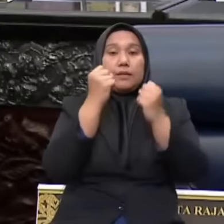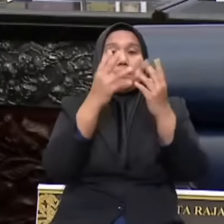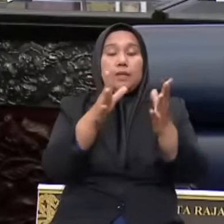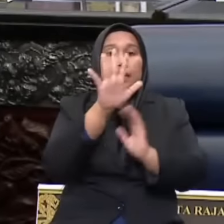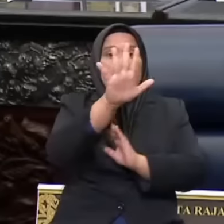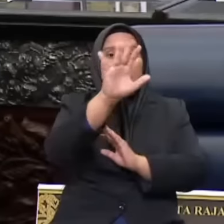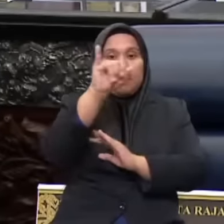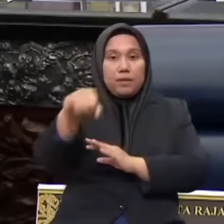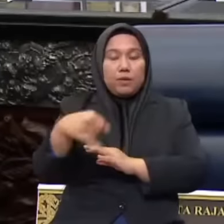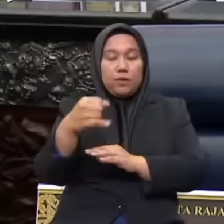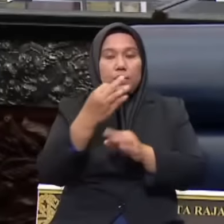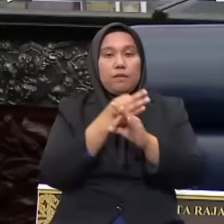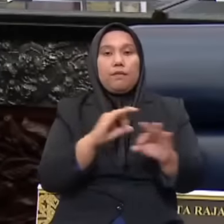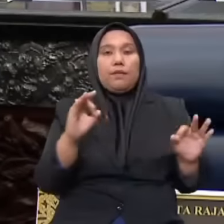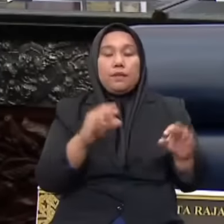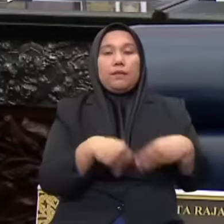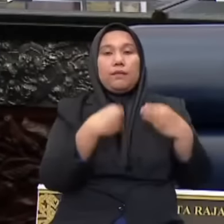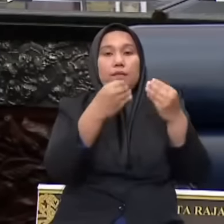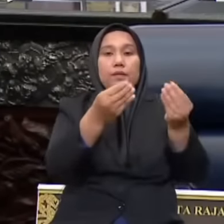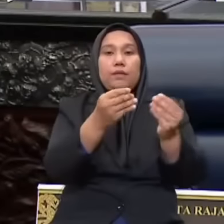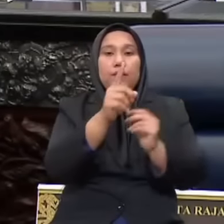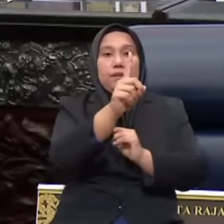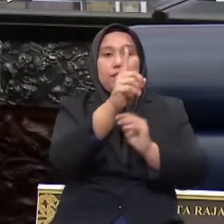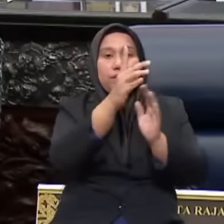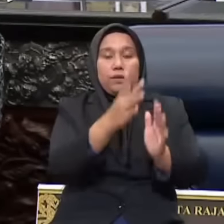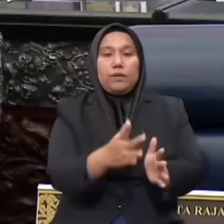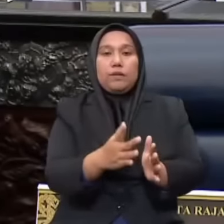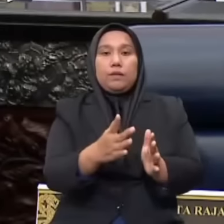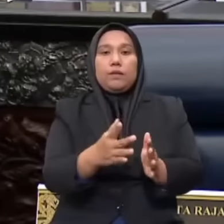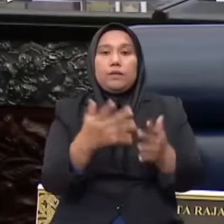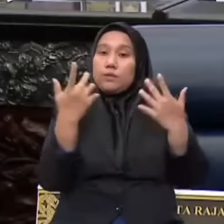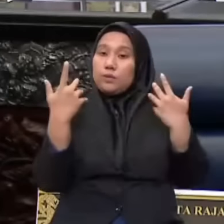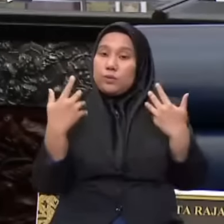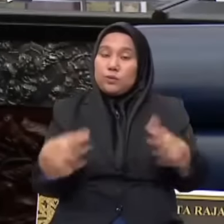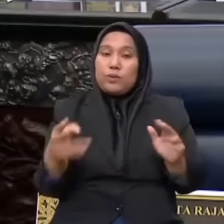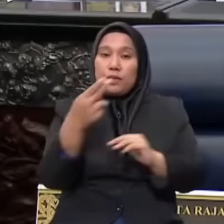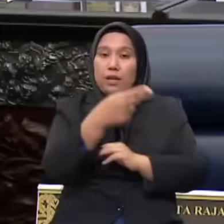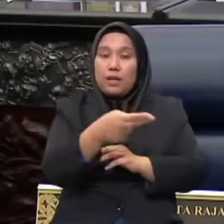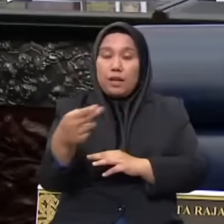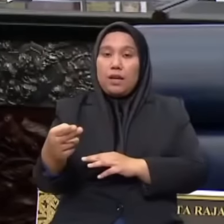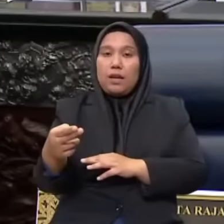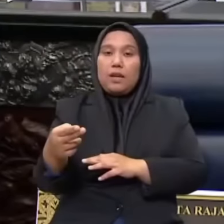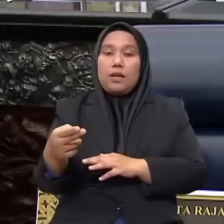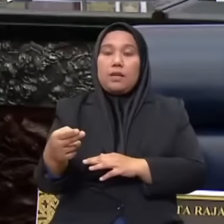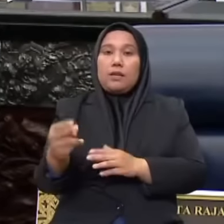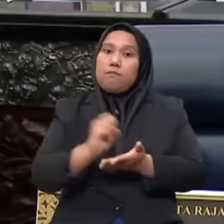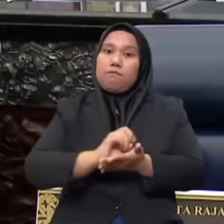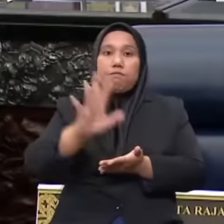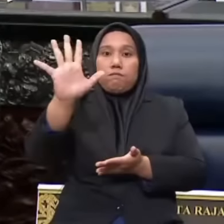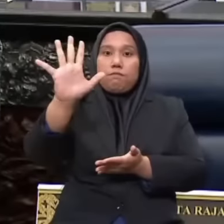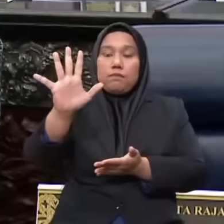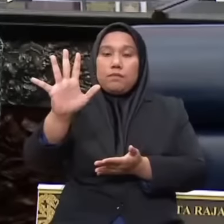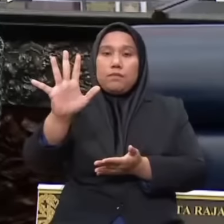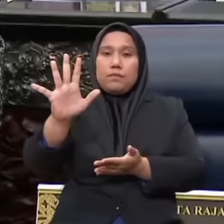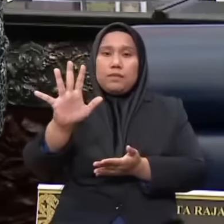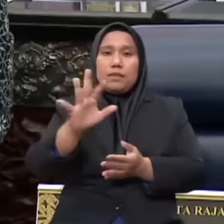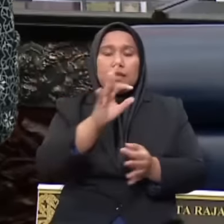percuma diberikan kepada seorang yang memang sudah hartawan, bukankah lebih baik geran 5 juta